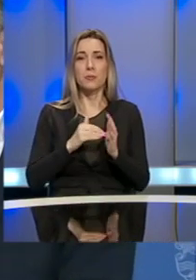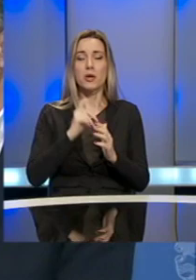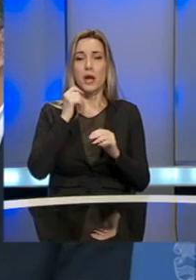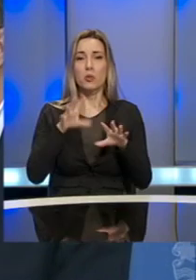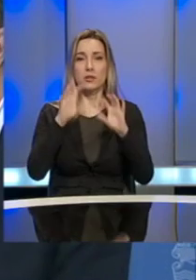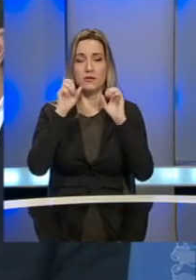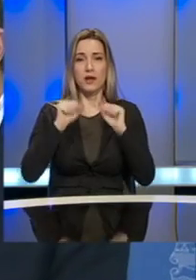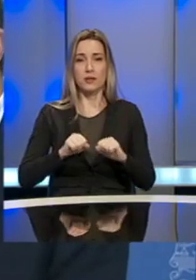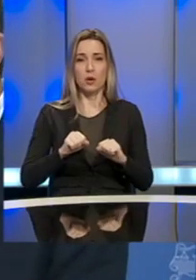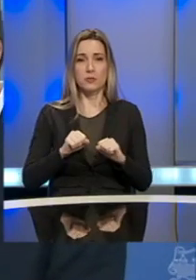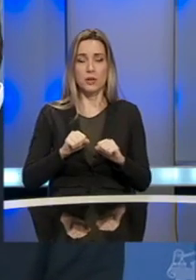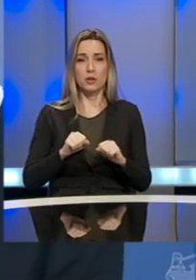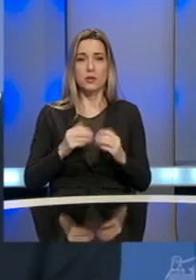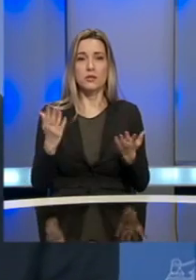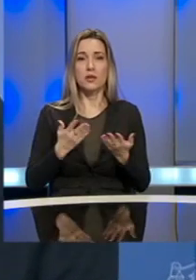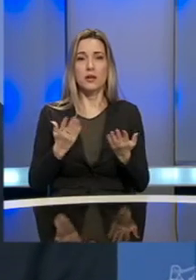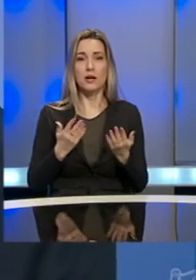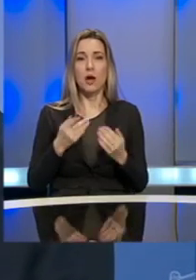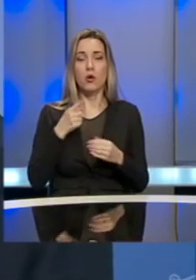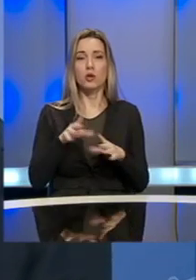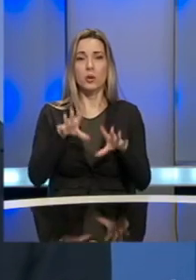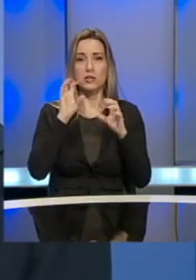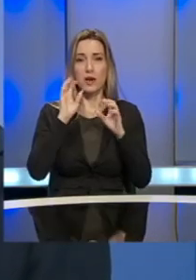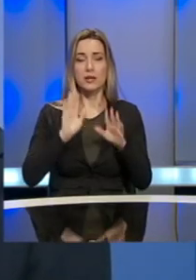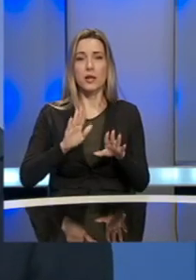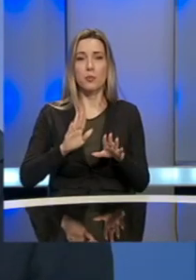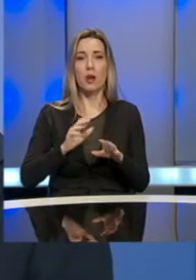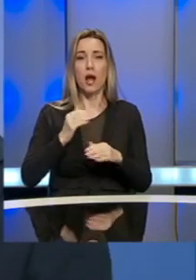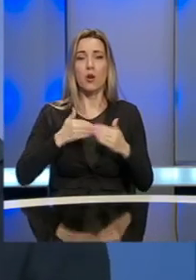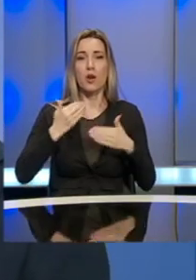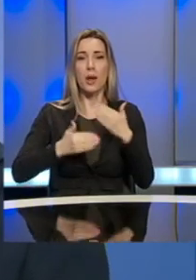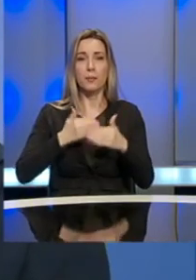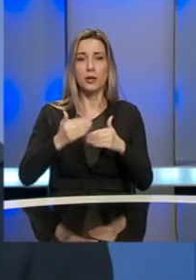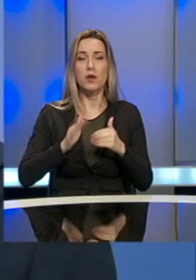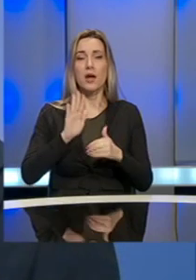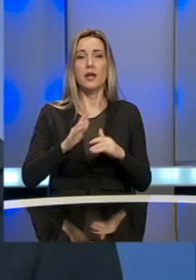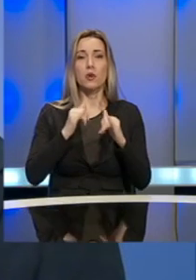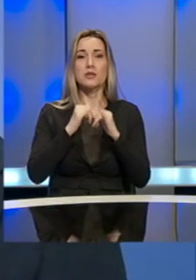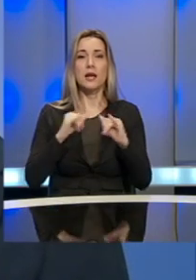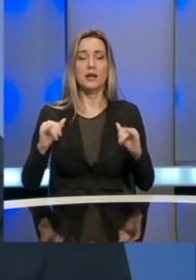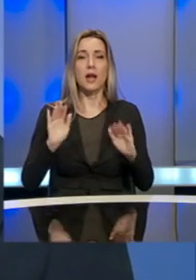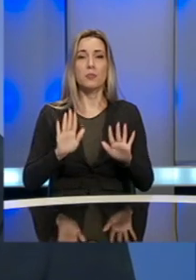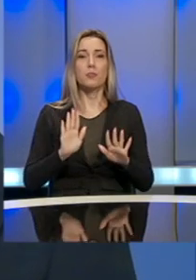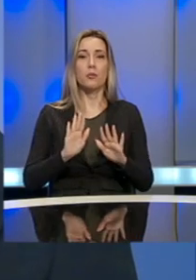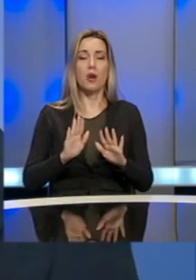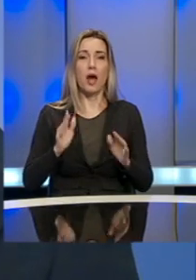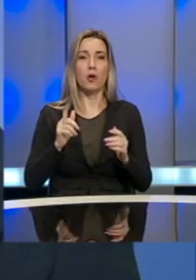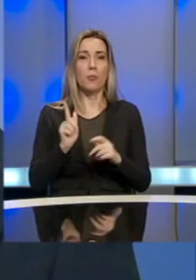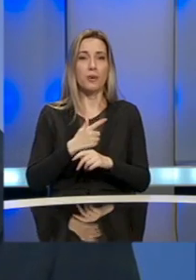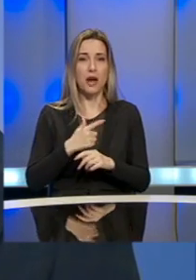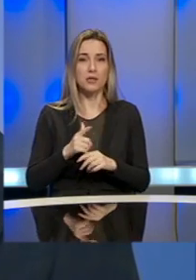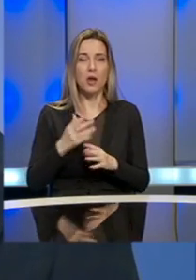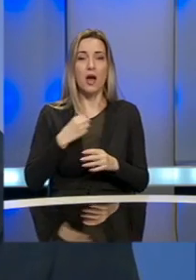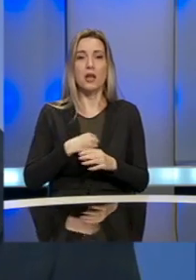ljudi shvate ozbiljnost. Kako je to shvatanje polako napredovalo, tako se i grad polako praznio, a nažalost,